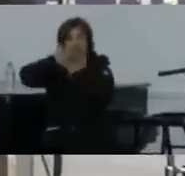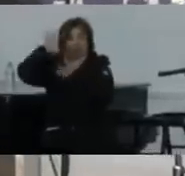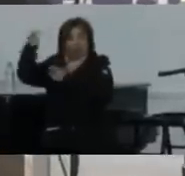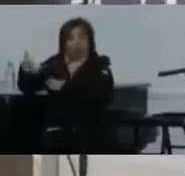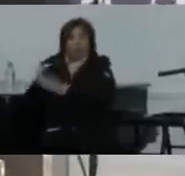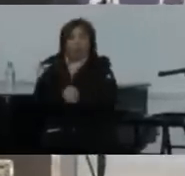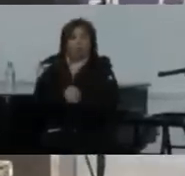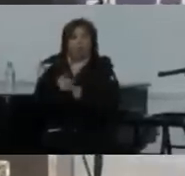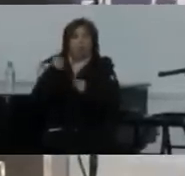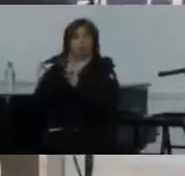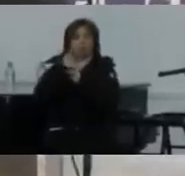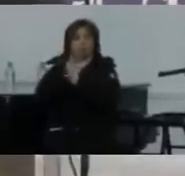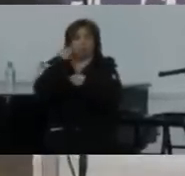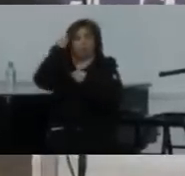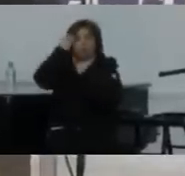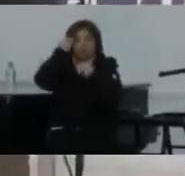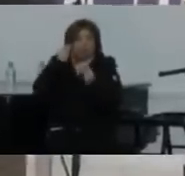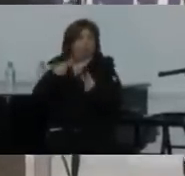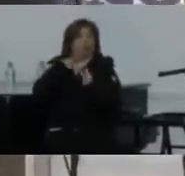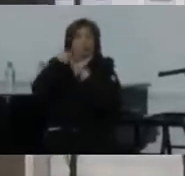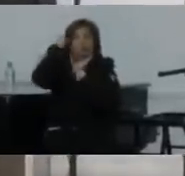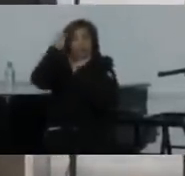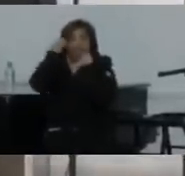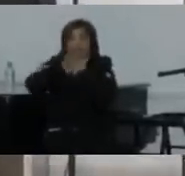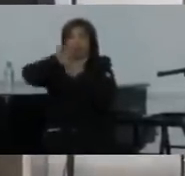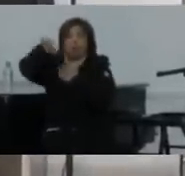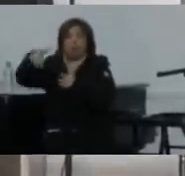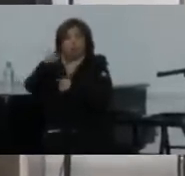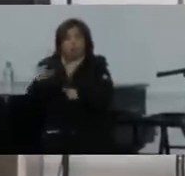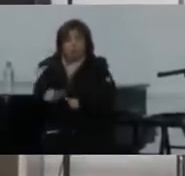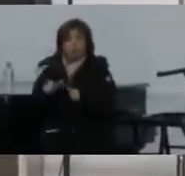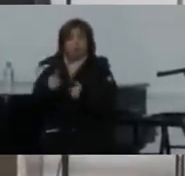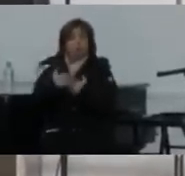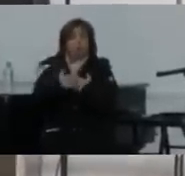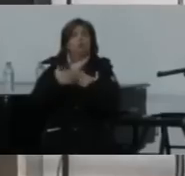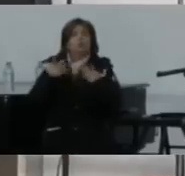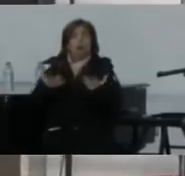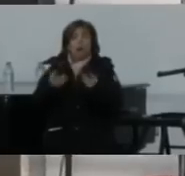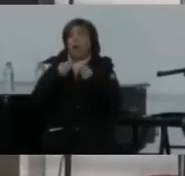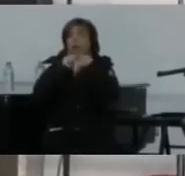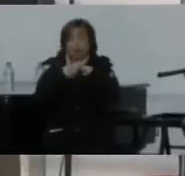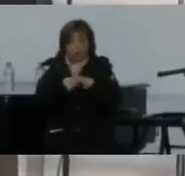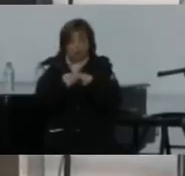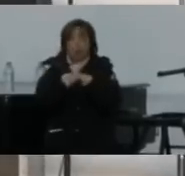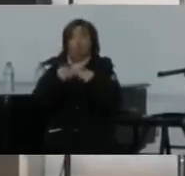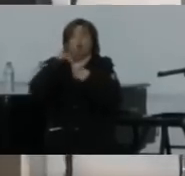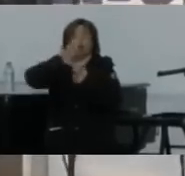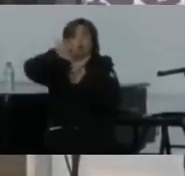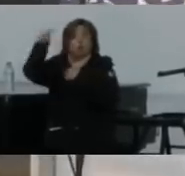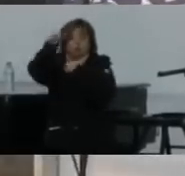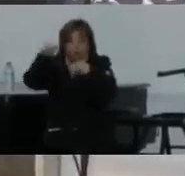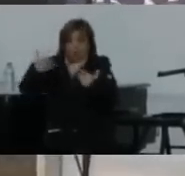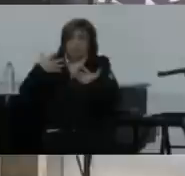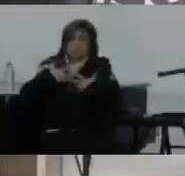costretti a immaginarci un altro modo, e c'è un altro modo, e arriva col Movimento 5 Stelle. Io vi abbraccio e